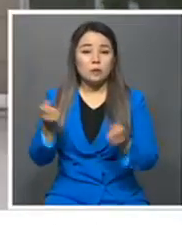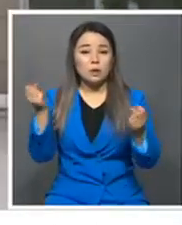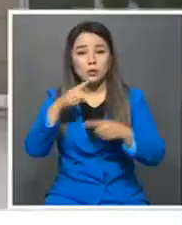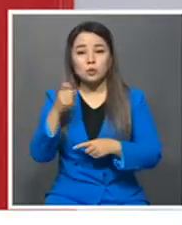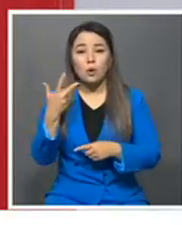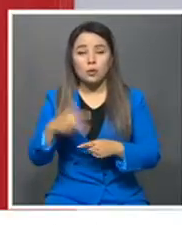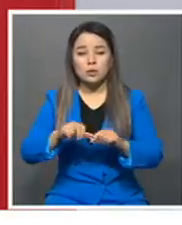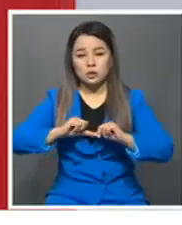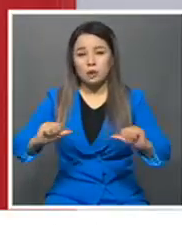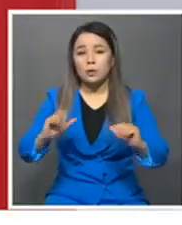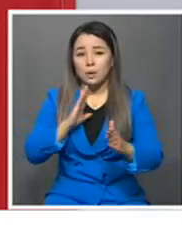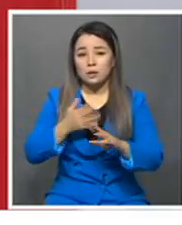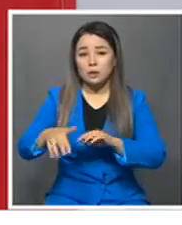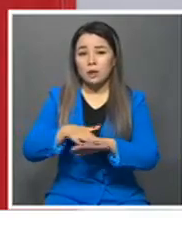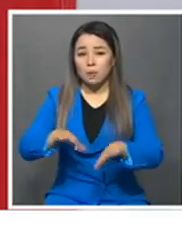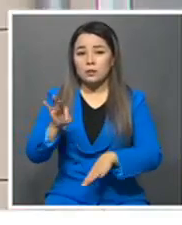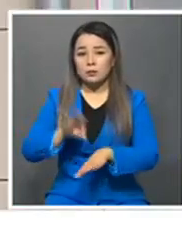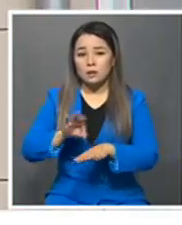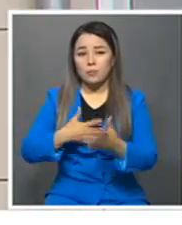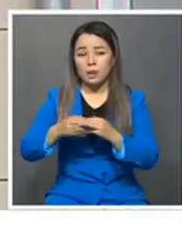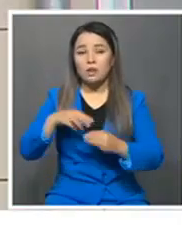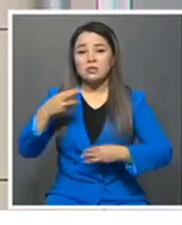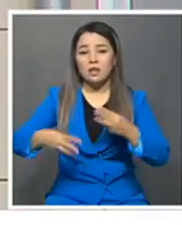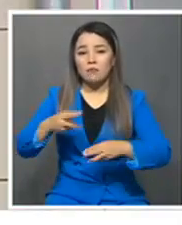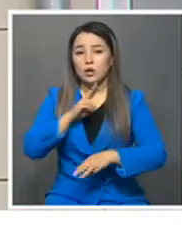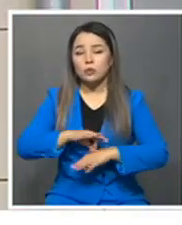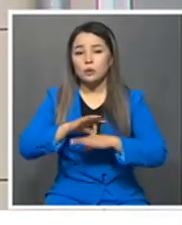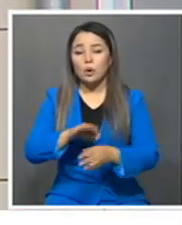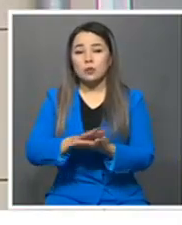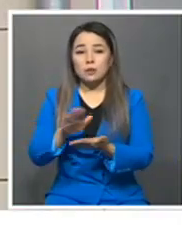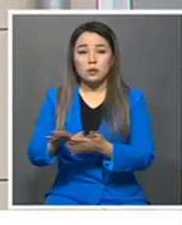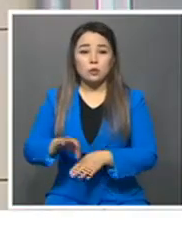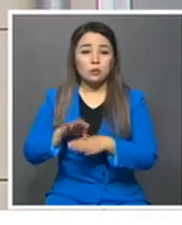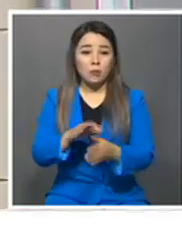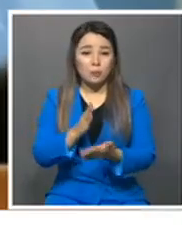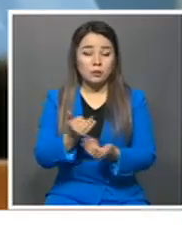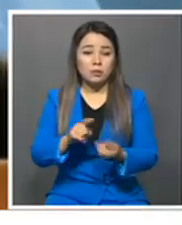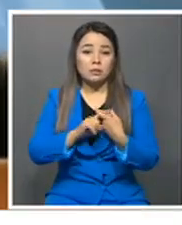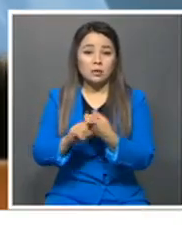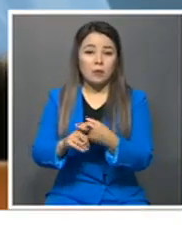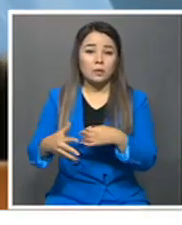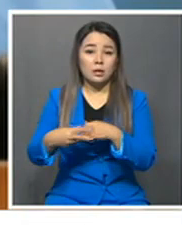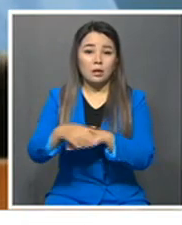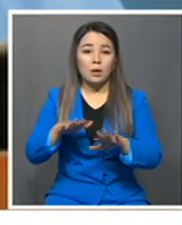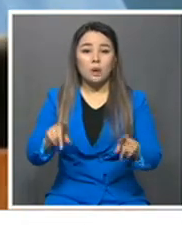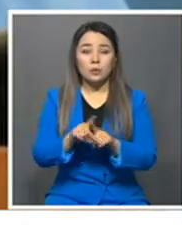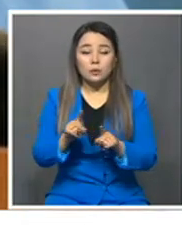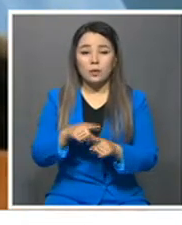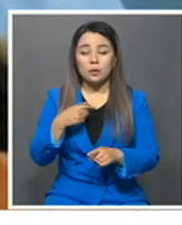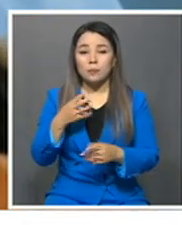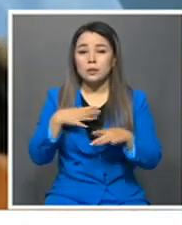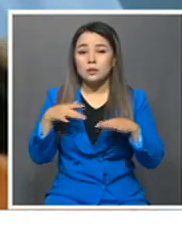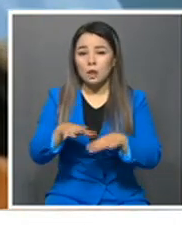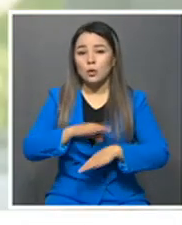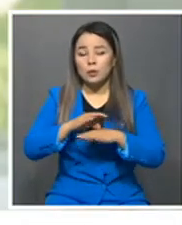науқас түгел оқшауланды. Дерт ошақтарында дезинфекциялық шаралар жүргізілуде. Өңірде індет жұқтыру көрсеткіші осы аптада тиісті